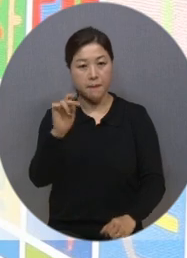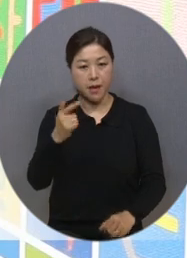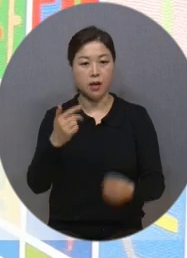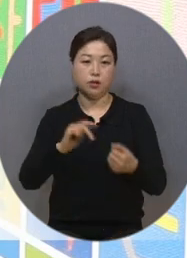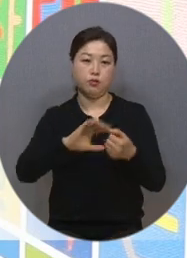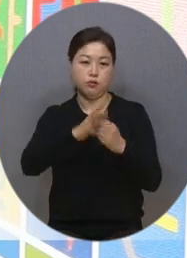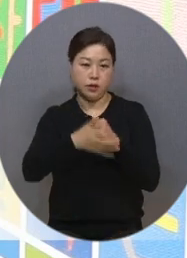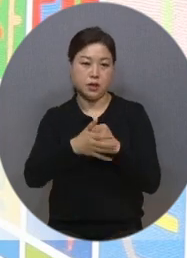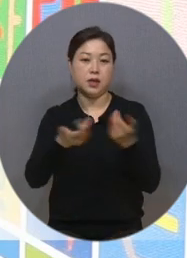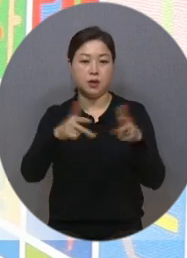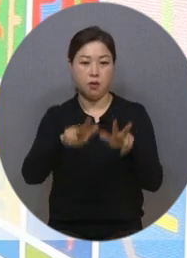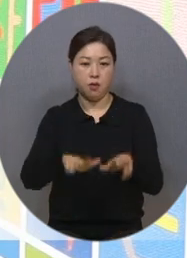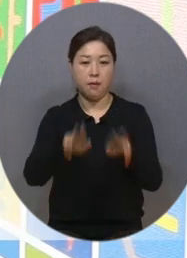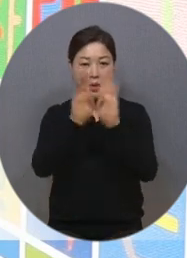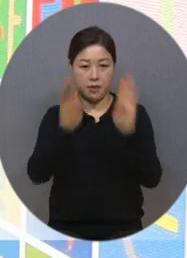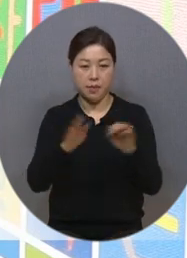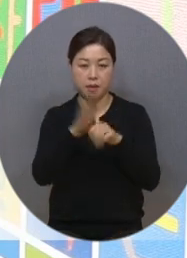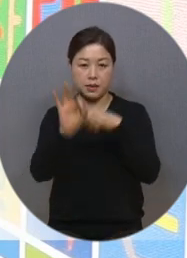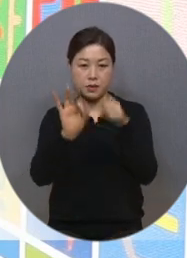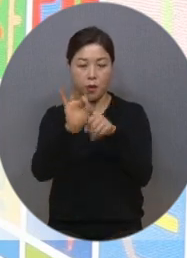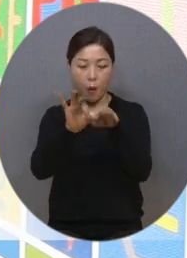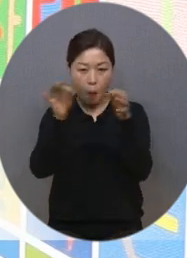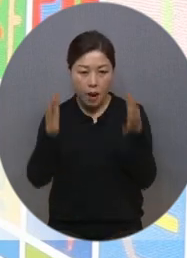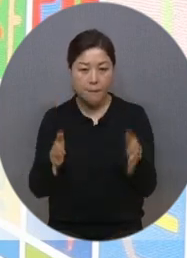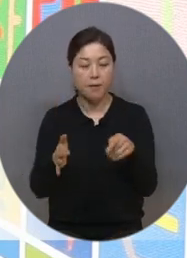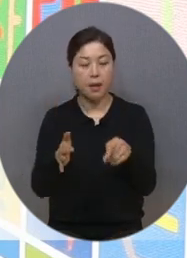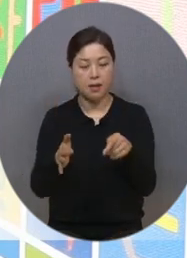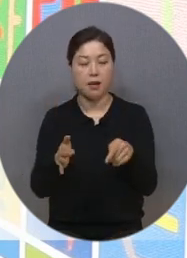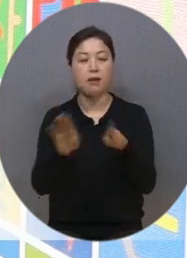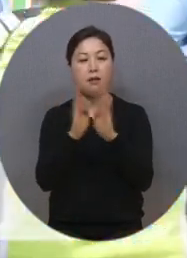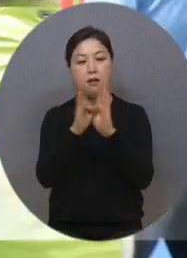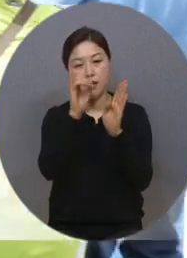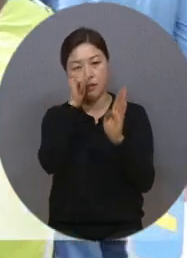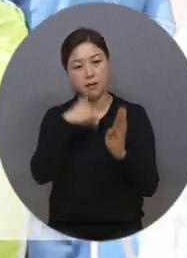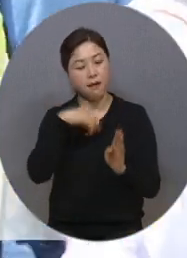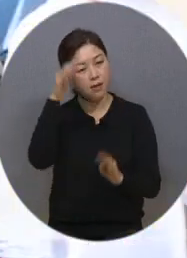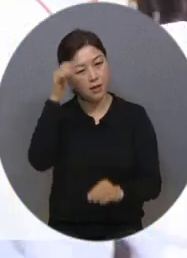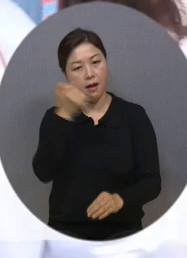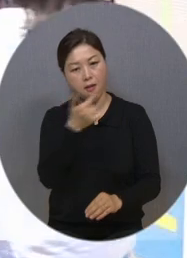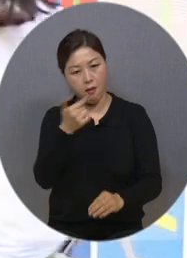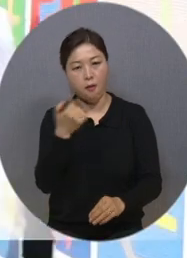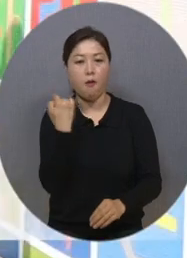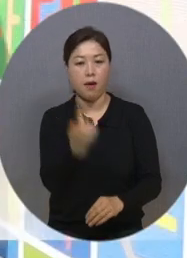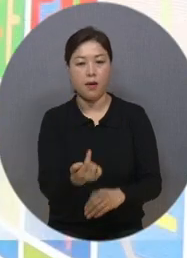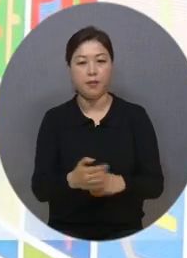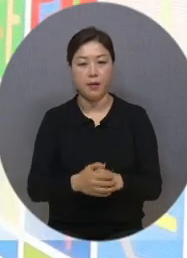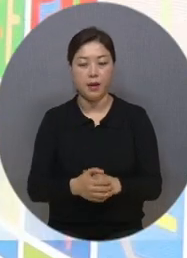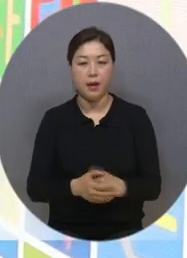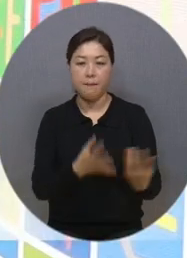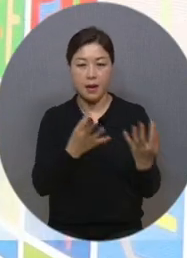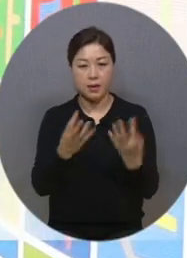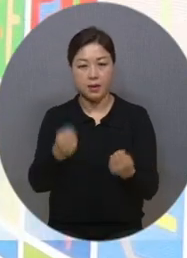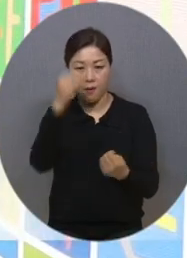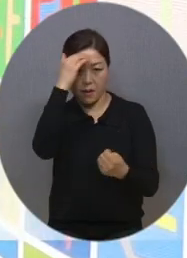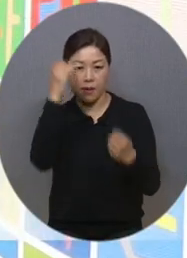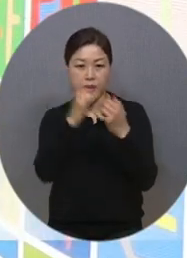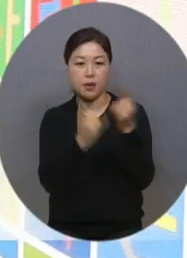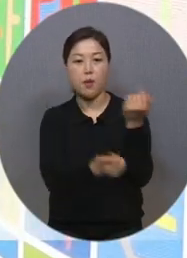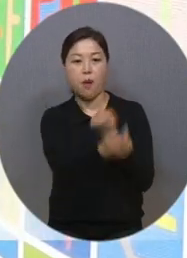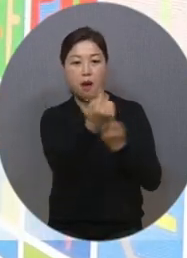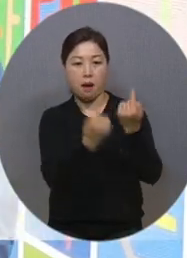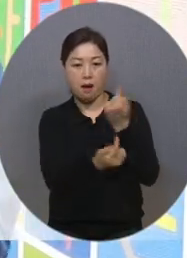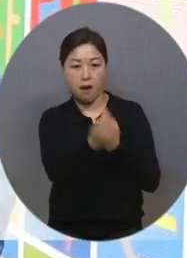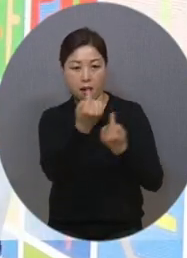만에 열린다 해가지고 한번 큰 기대를 갖고 오기는 왔습니다. 좀 앞으로 또 많은 어떤 그 관광객들이